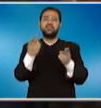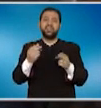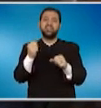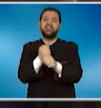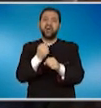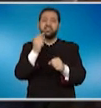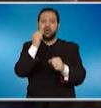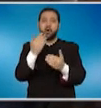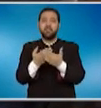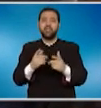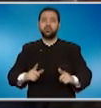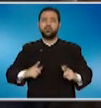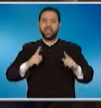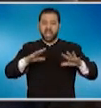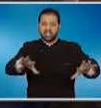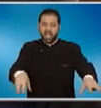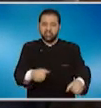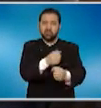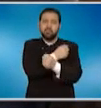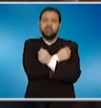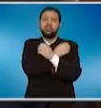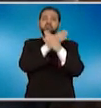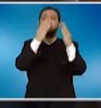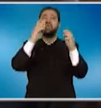acestei lumi, adică mântuirea lumii.